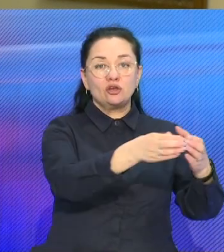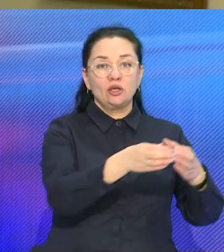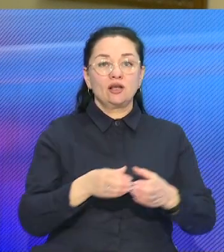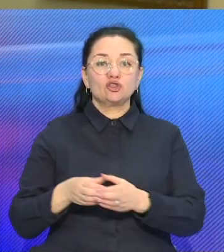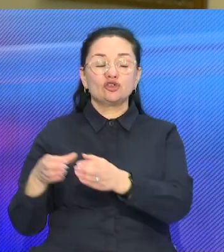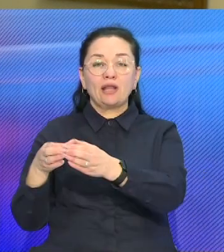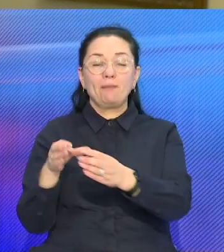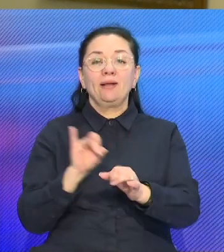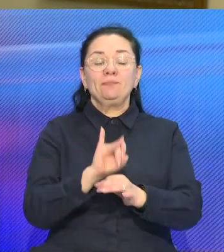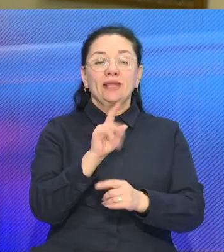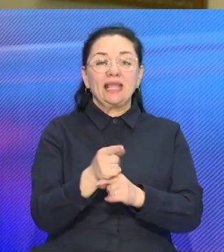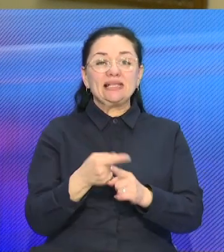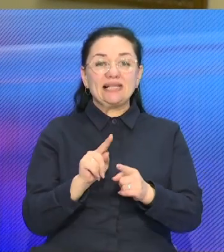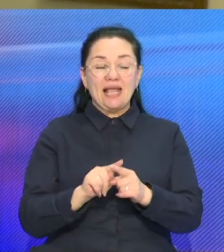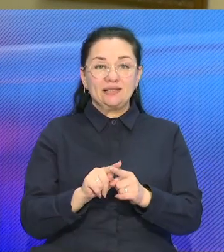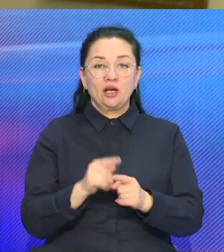будут